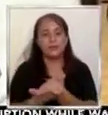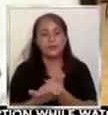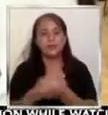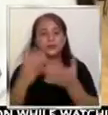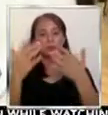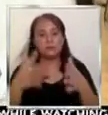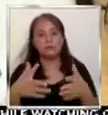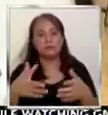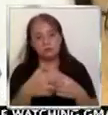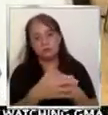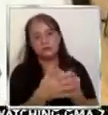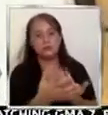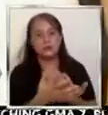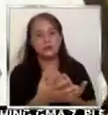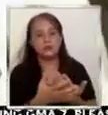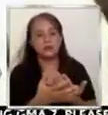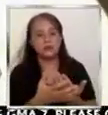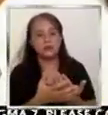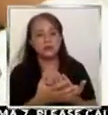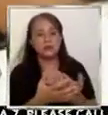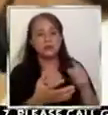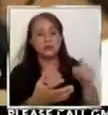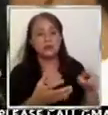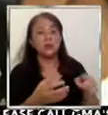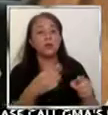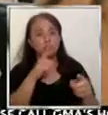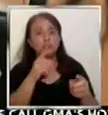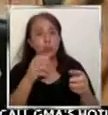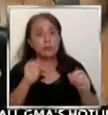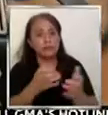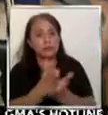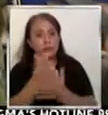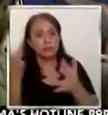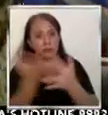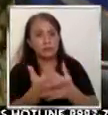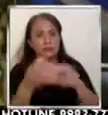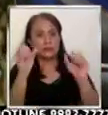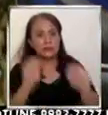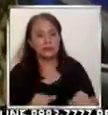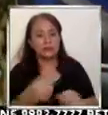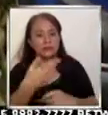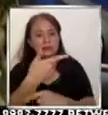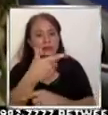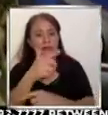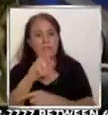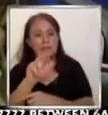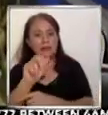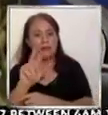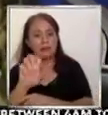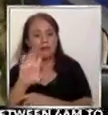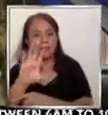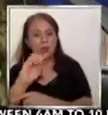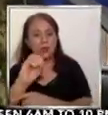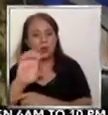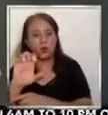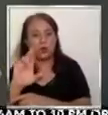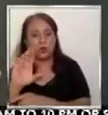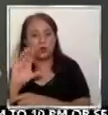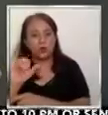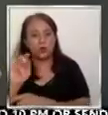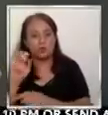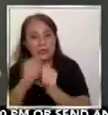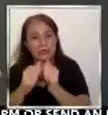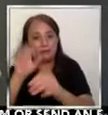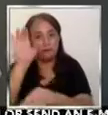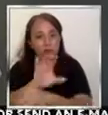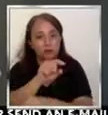karapat kang magdemanda. Didemanda natin ng grave coercion. Ha? Sa pilitan. Maliban sa